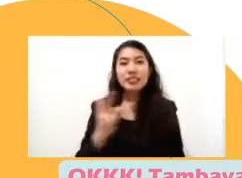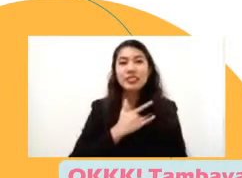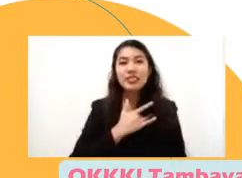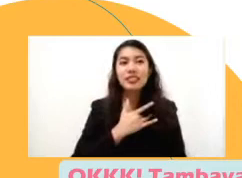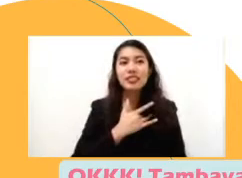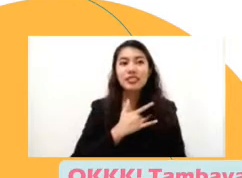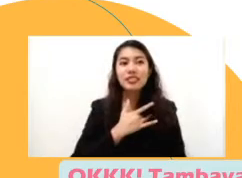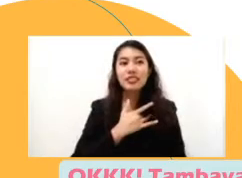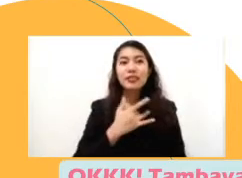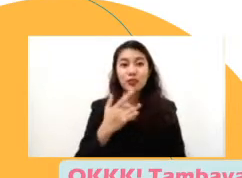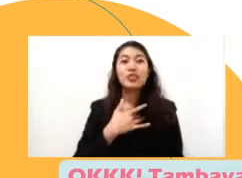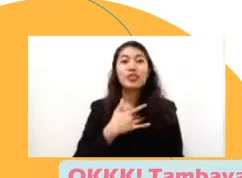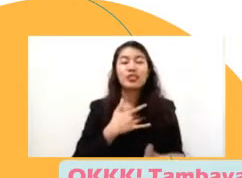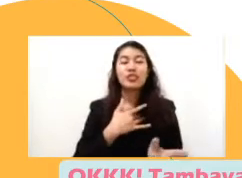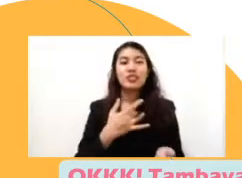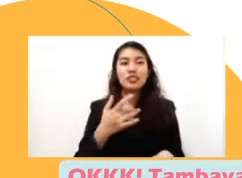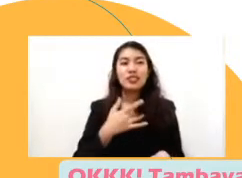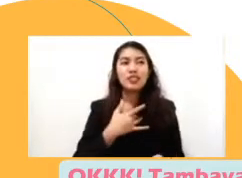nagsasalita.